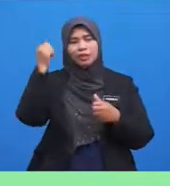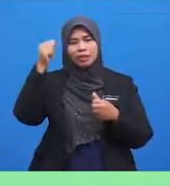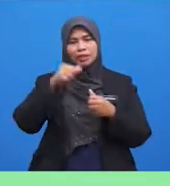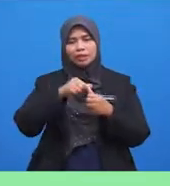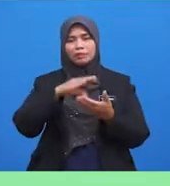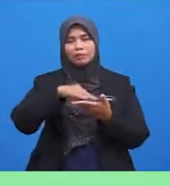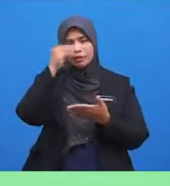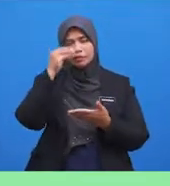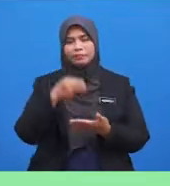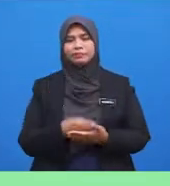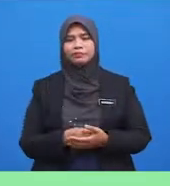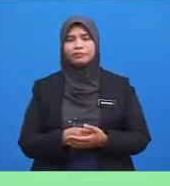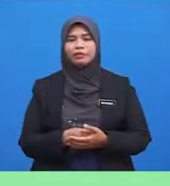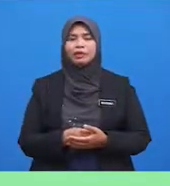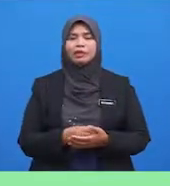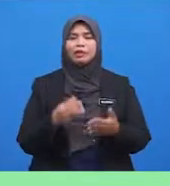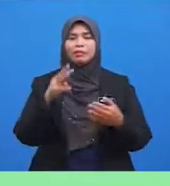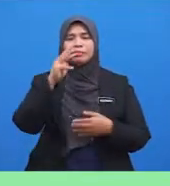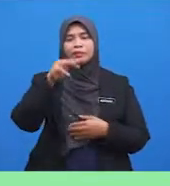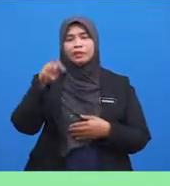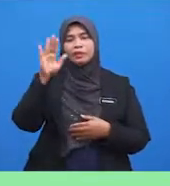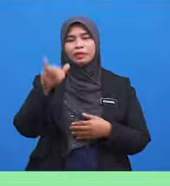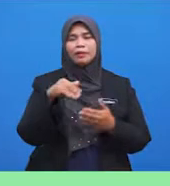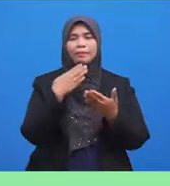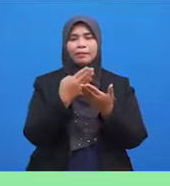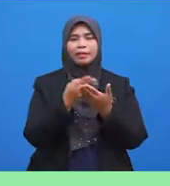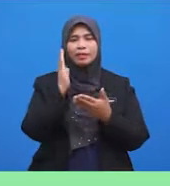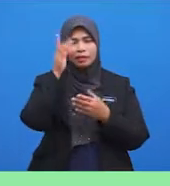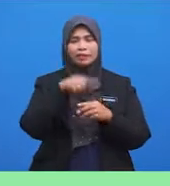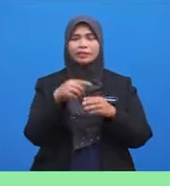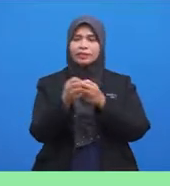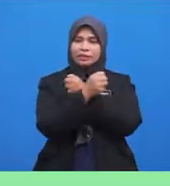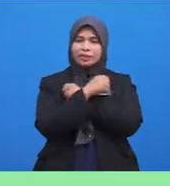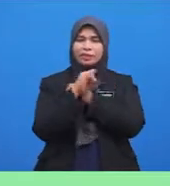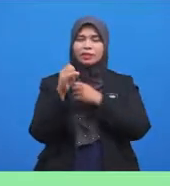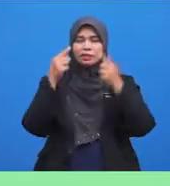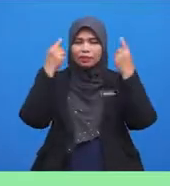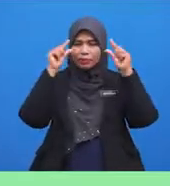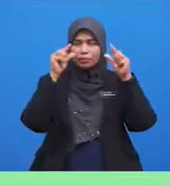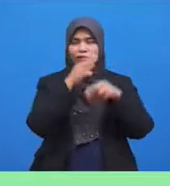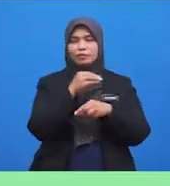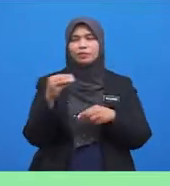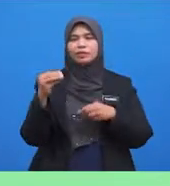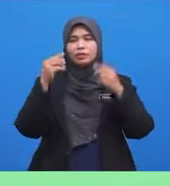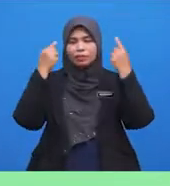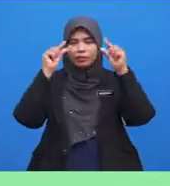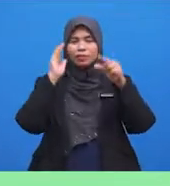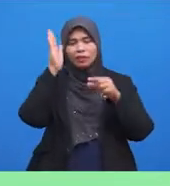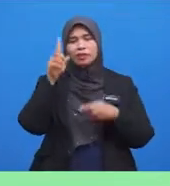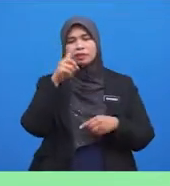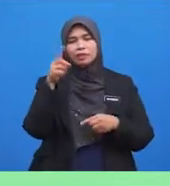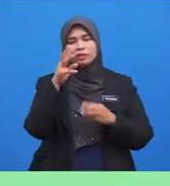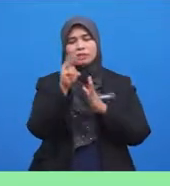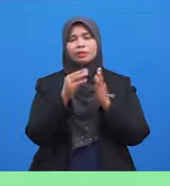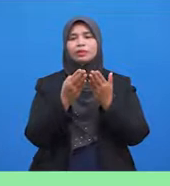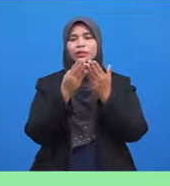pelajaran. Murid yang baik akan disayangi guru dan guru akan selalu